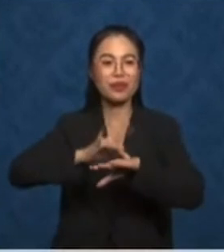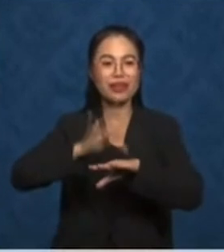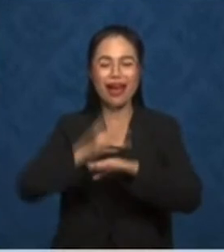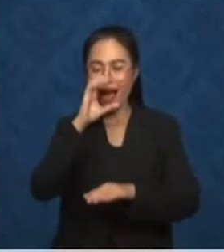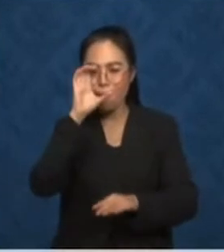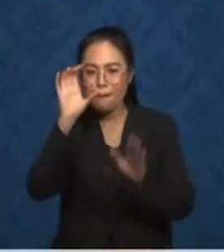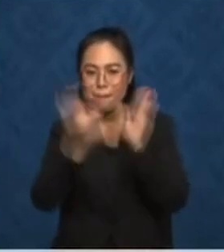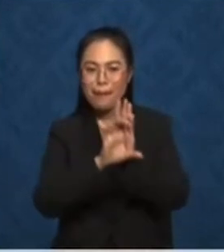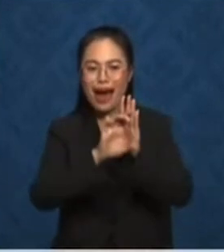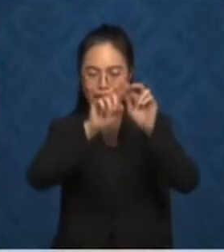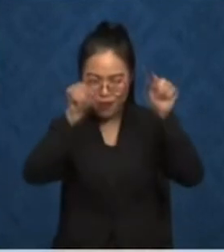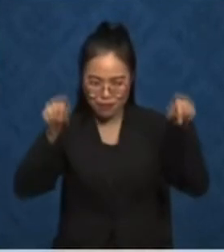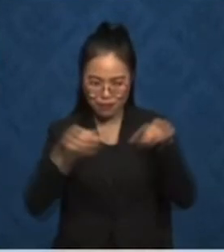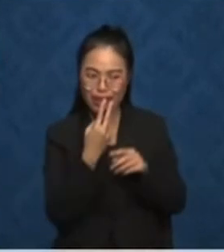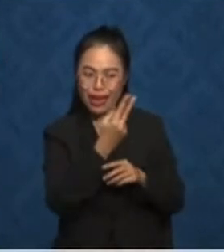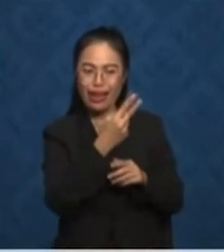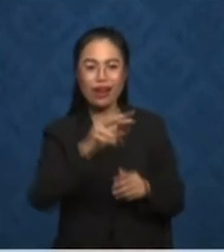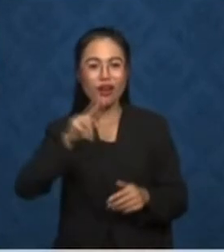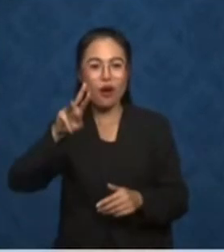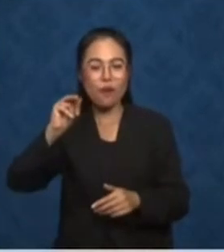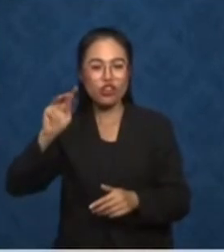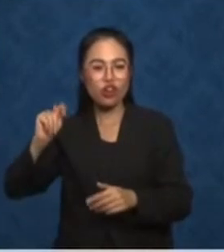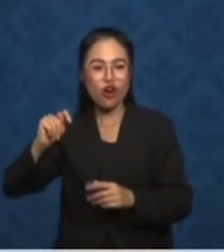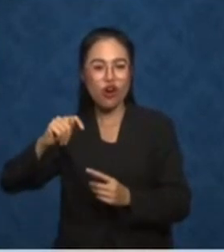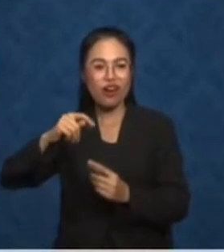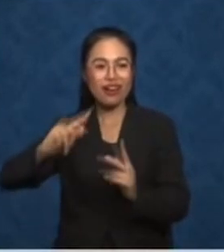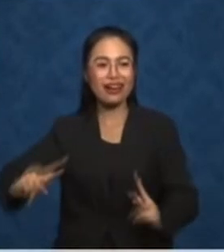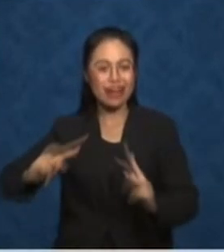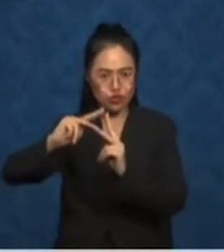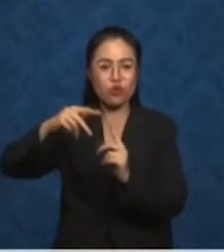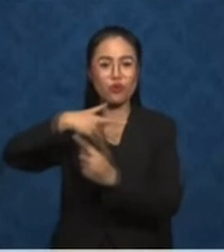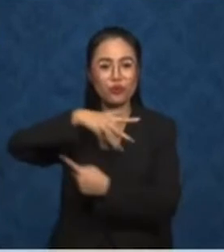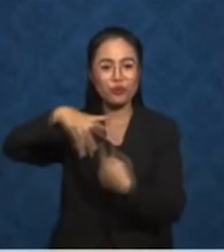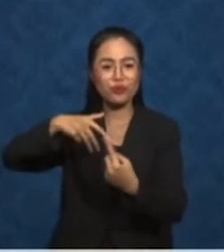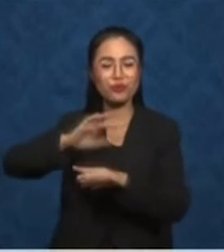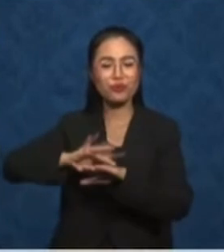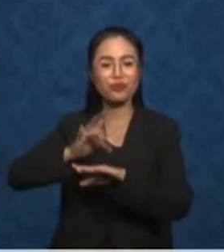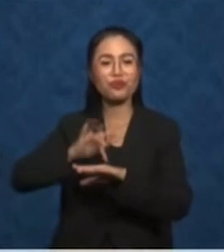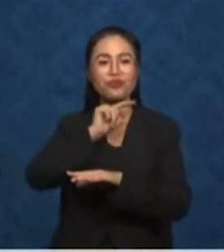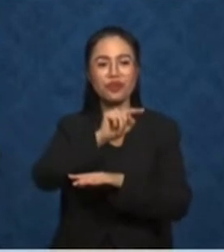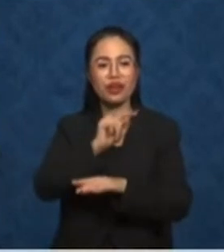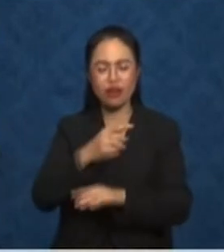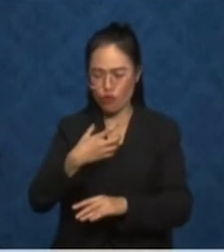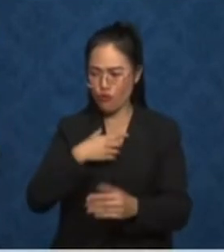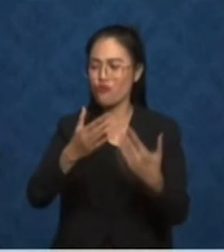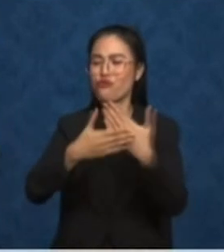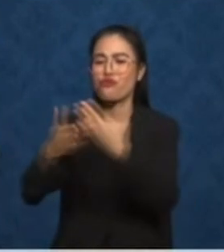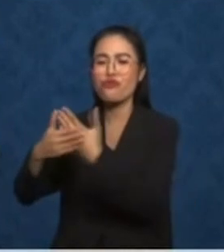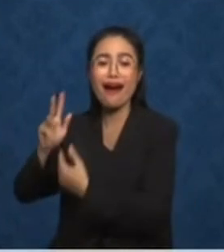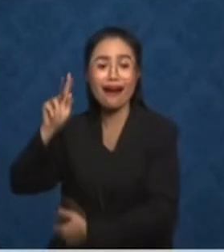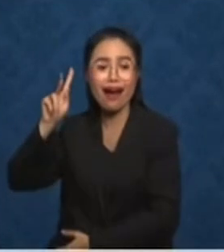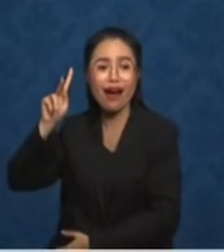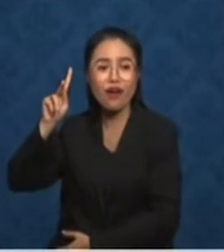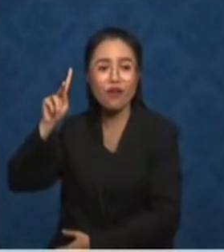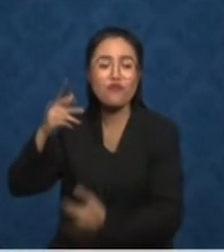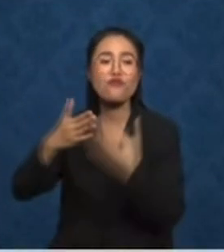บุคคนใท่านนี้ ในภาพนนะครับท่านนเปนรัฐมณตีกระส่วงซัพท์ หายหนาหายตาไปนานนะครับยัไงก็ลบกวลนะครับสื่อบนชนช่วยกันติด